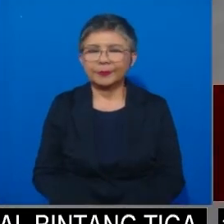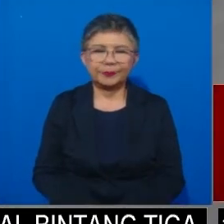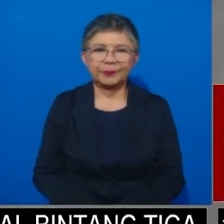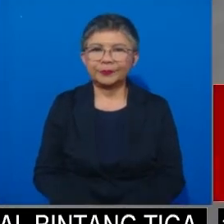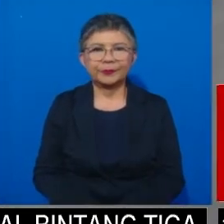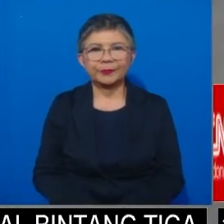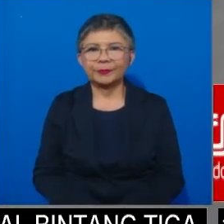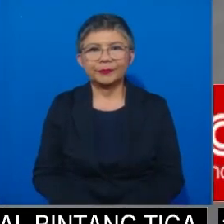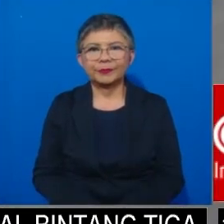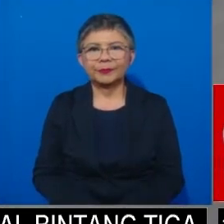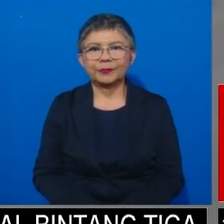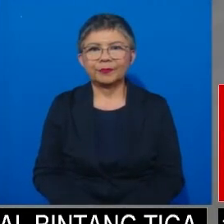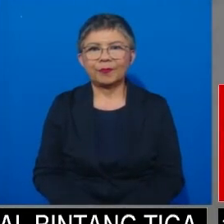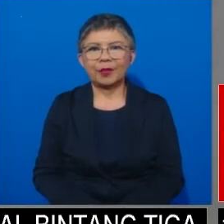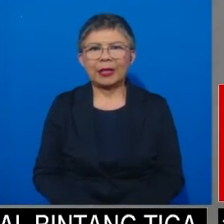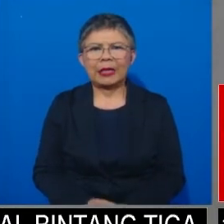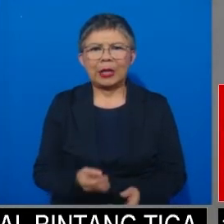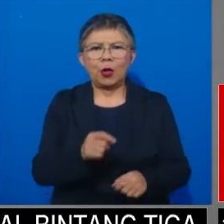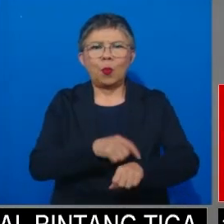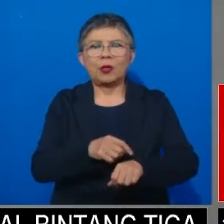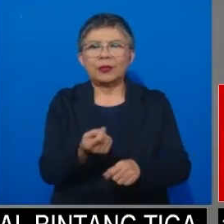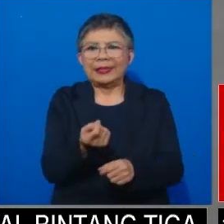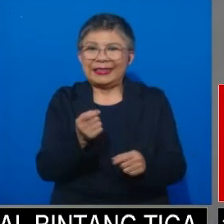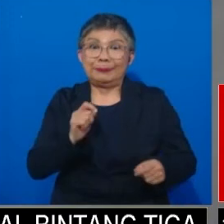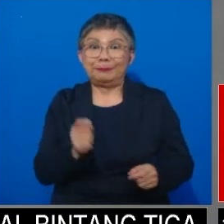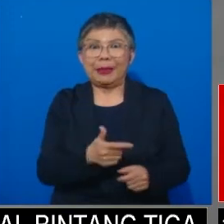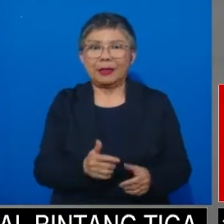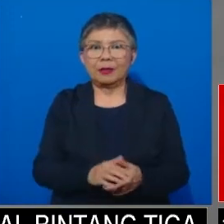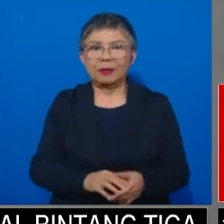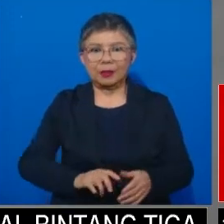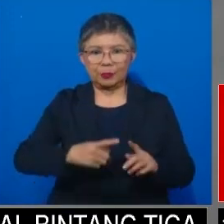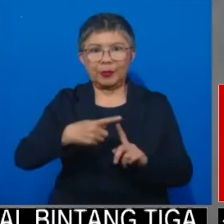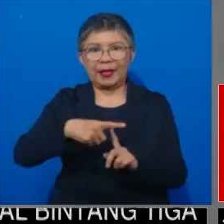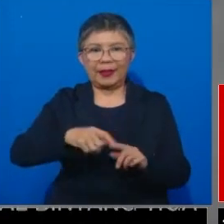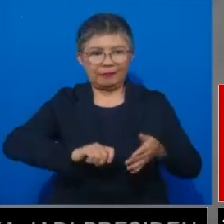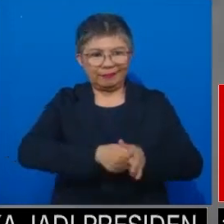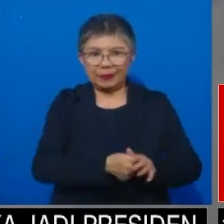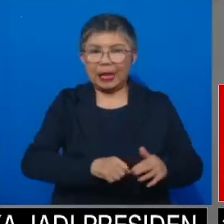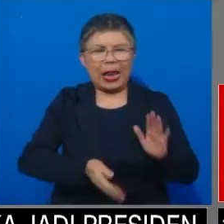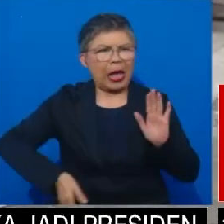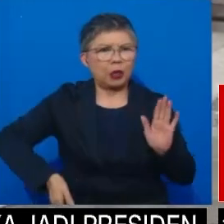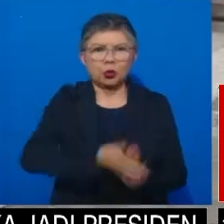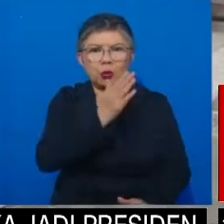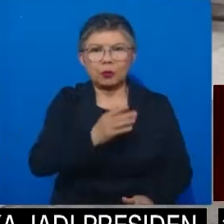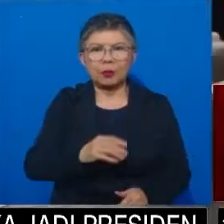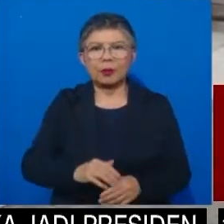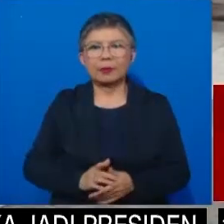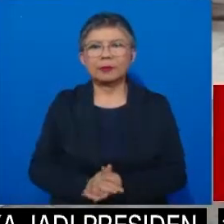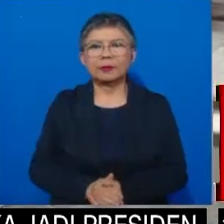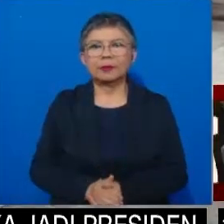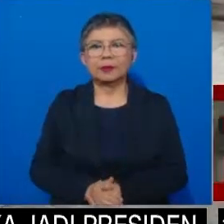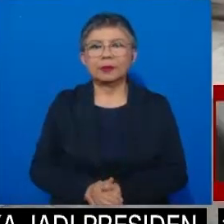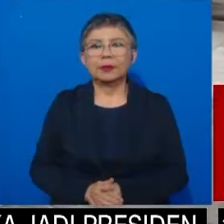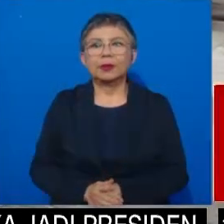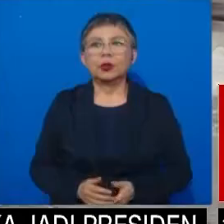rumah. Tak butuh waktu lama, setelah berhasil merusak rumah kunci motor incarannya, pelaku langsung membawa kaburnya. Atas